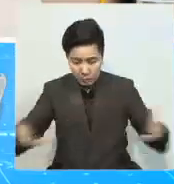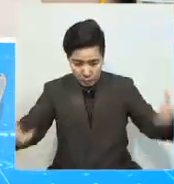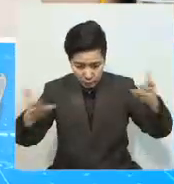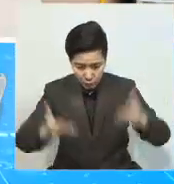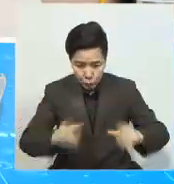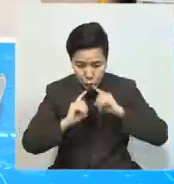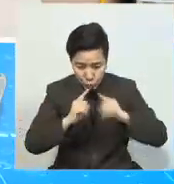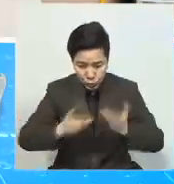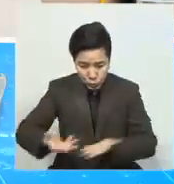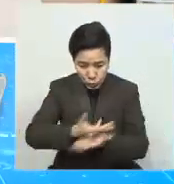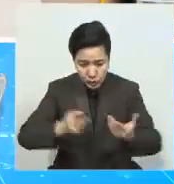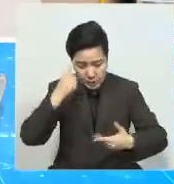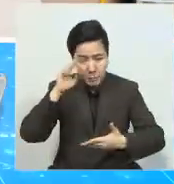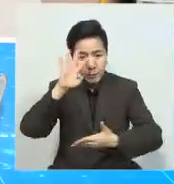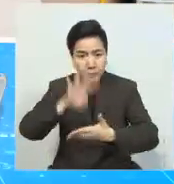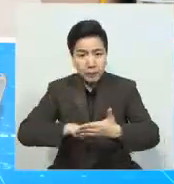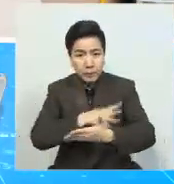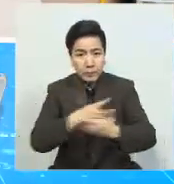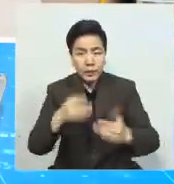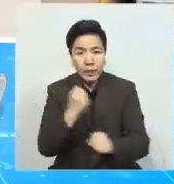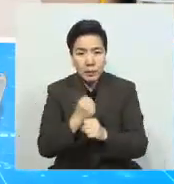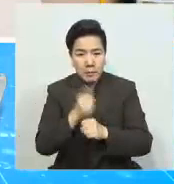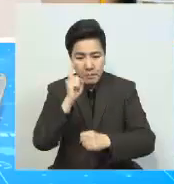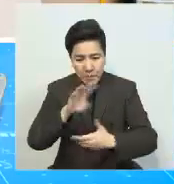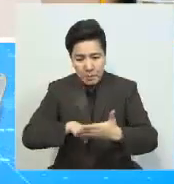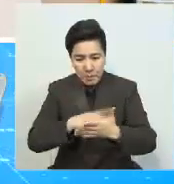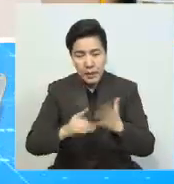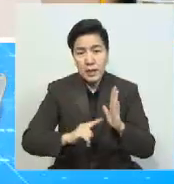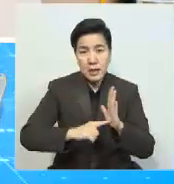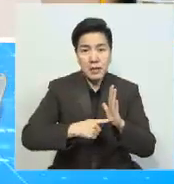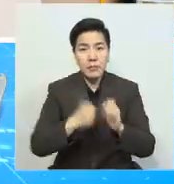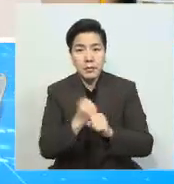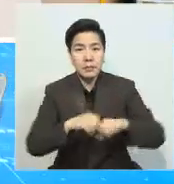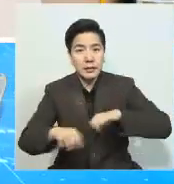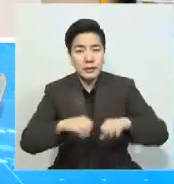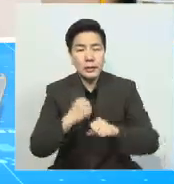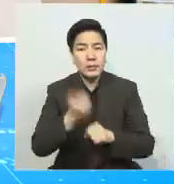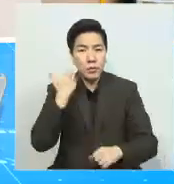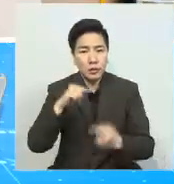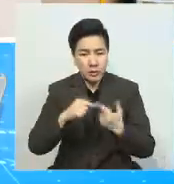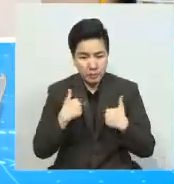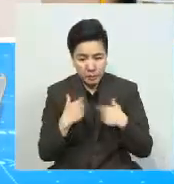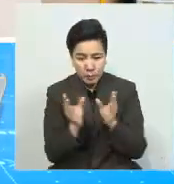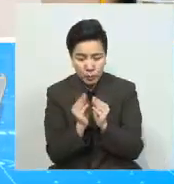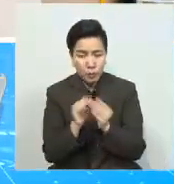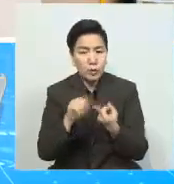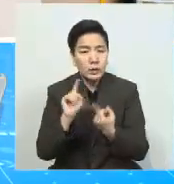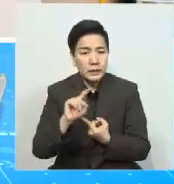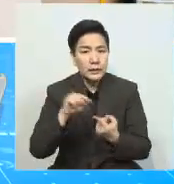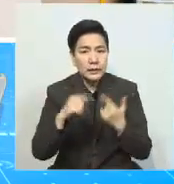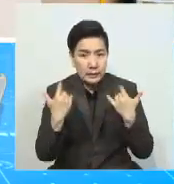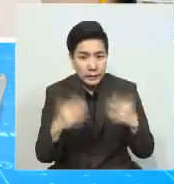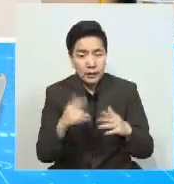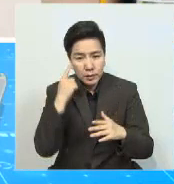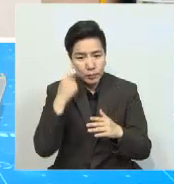ารือกันแล้วท่านก็ออกแผนก็คือเป็นแผนก่อนเริ่มดําเนินการก็ตอนนั้นเราก็มีการประชุมหารือนะครับแ